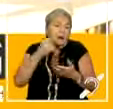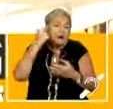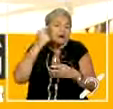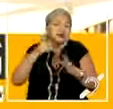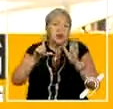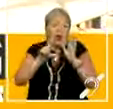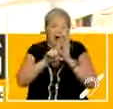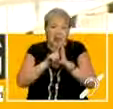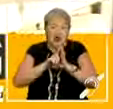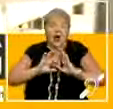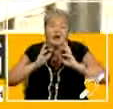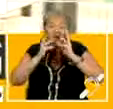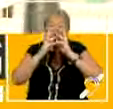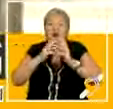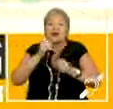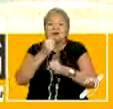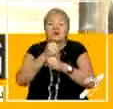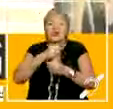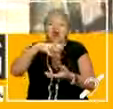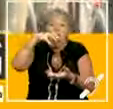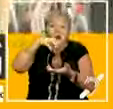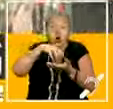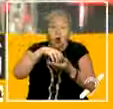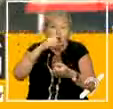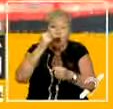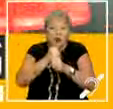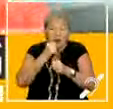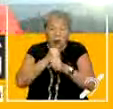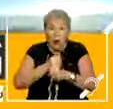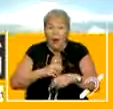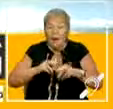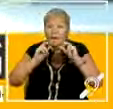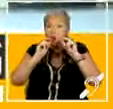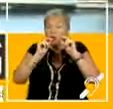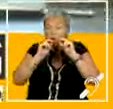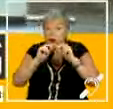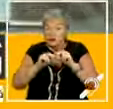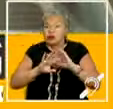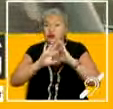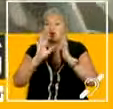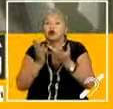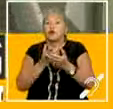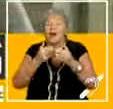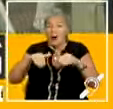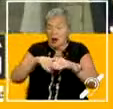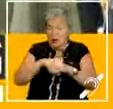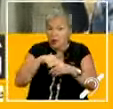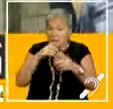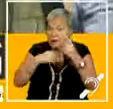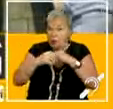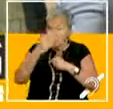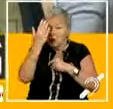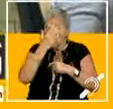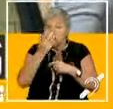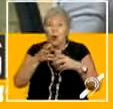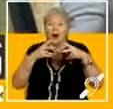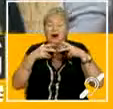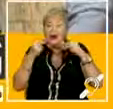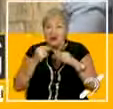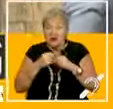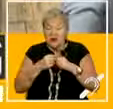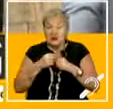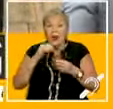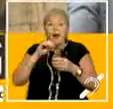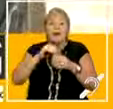spune că greva se face la locul de muncă, deci profesorii și întreg personalul se reîntorc în școli și grădinițe de marți